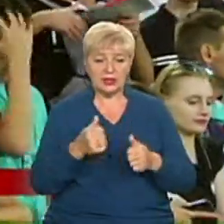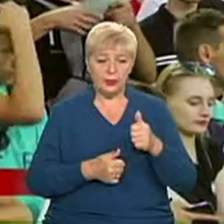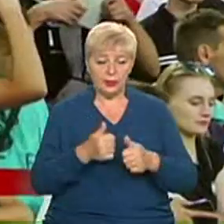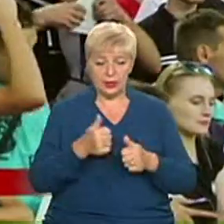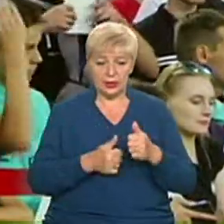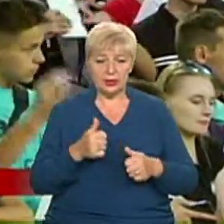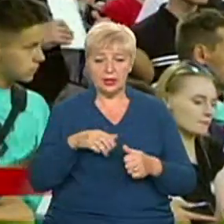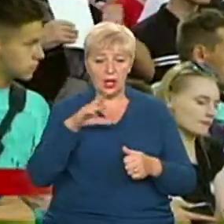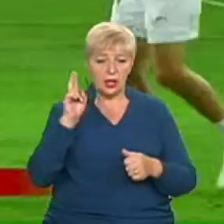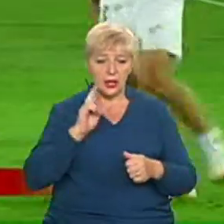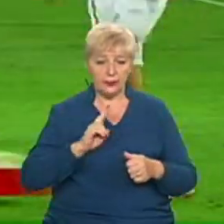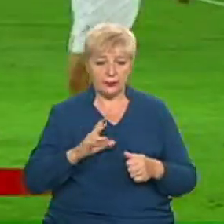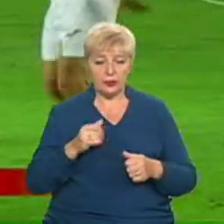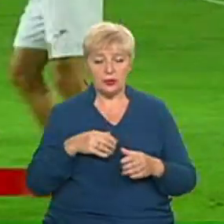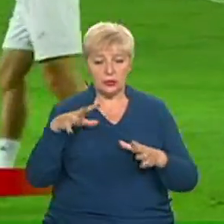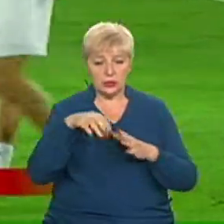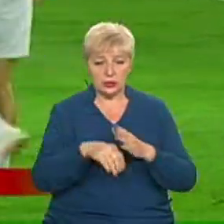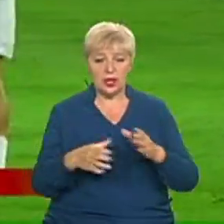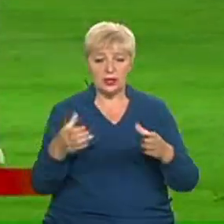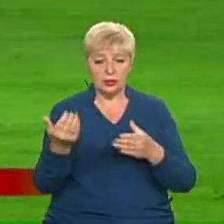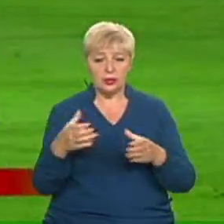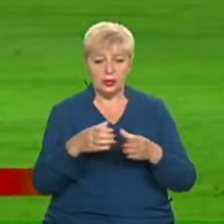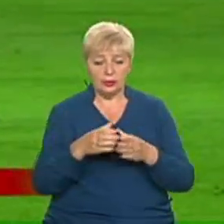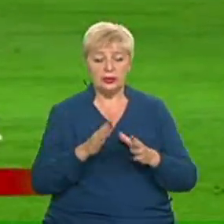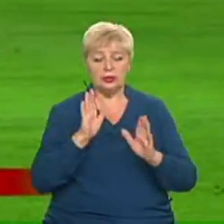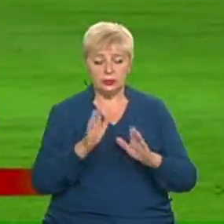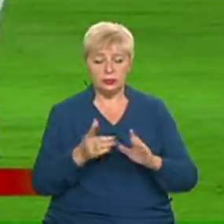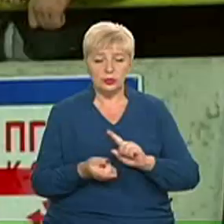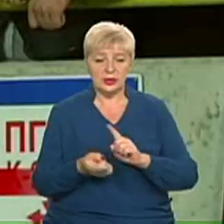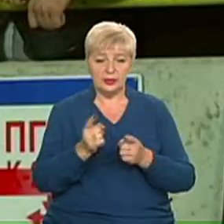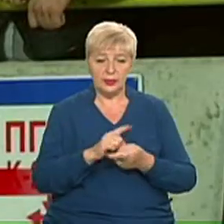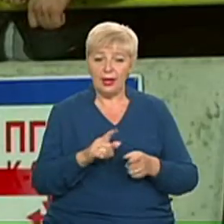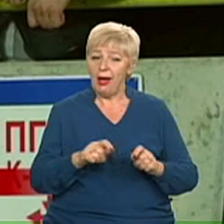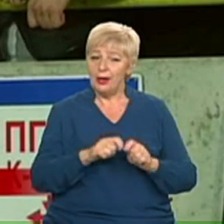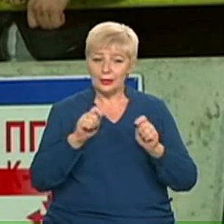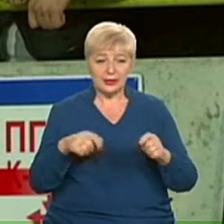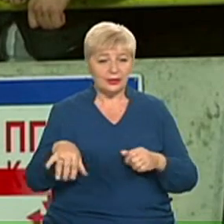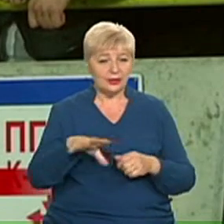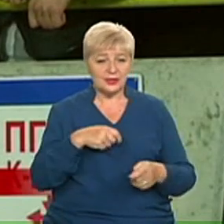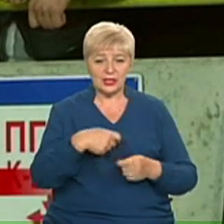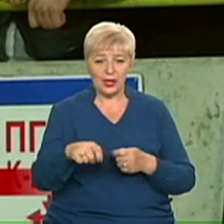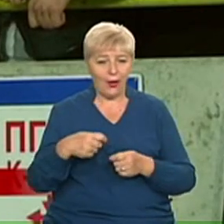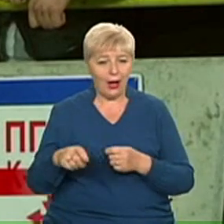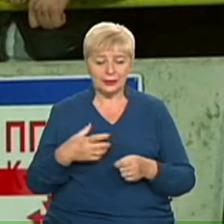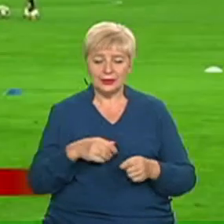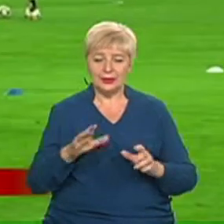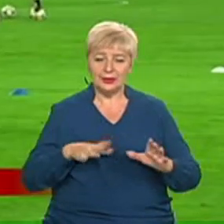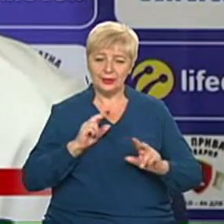у складі його команди однозначно будуть заміни. Проте розкривати всі карти тренер не